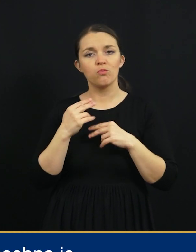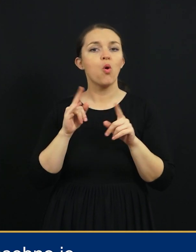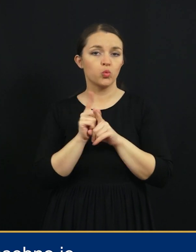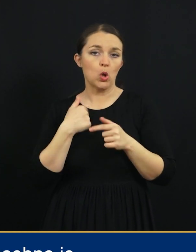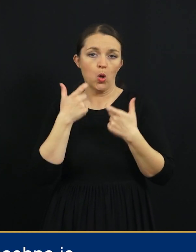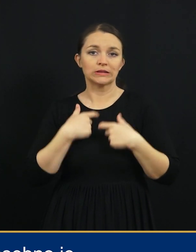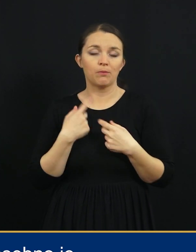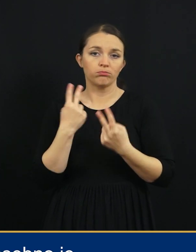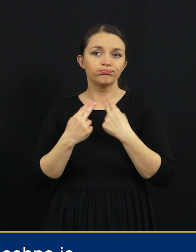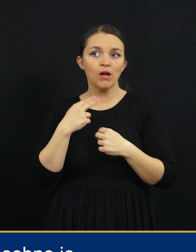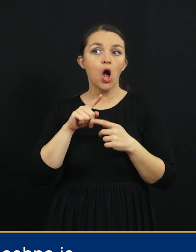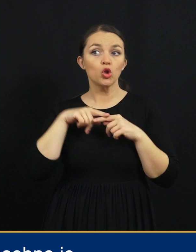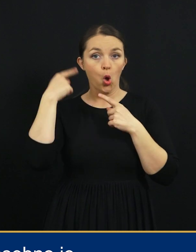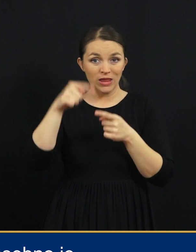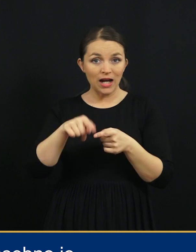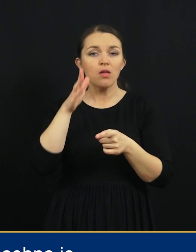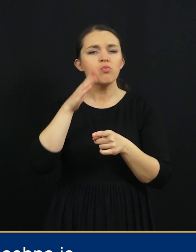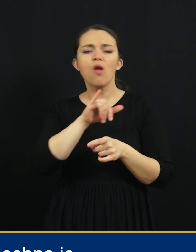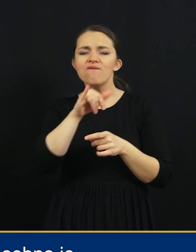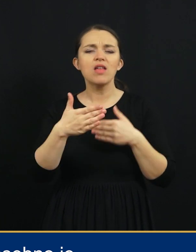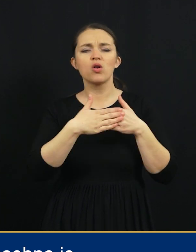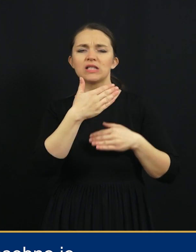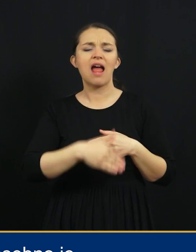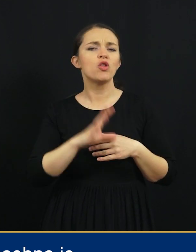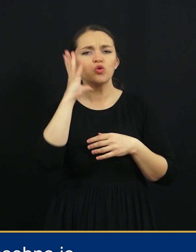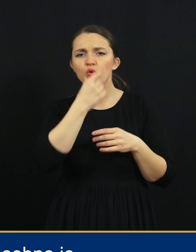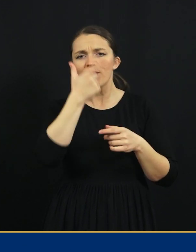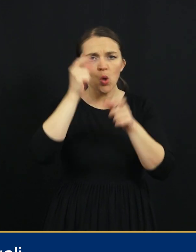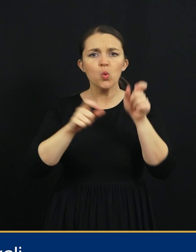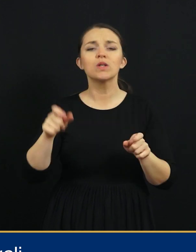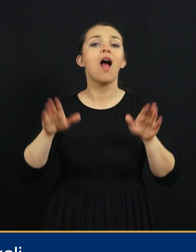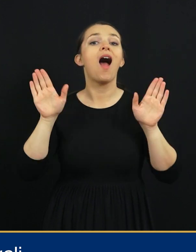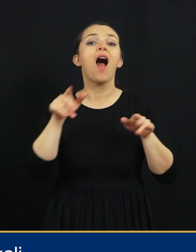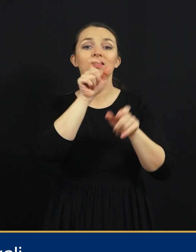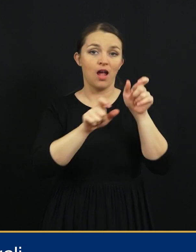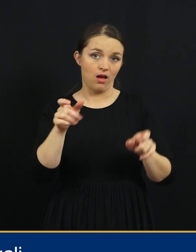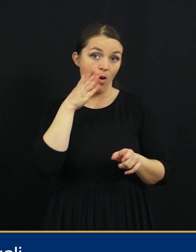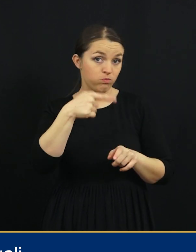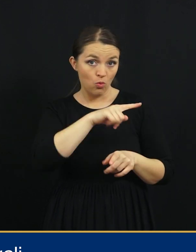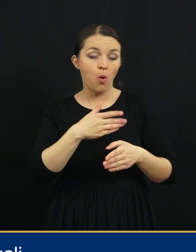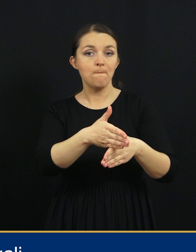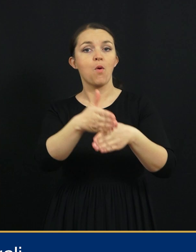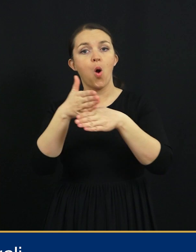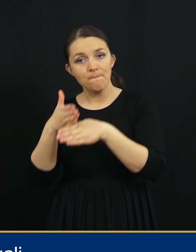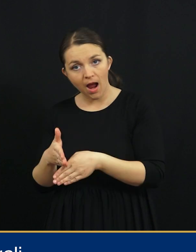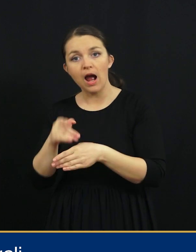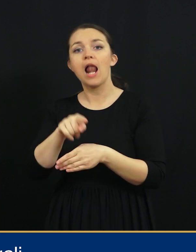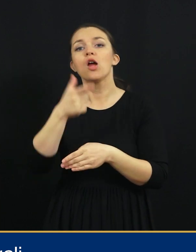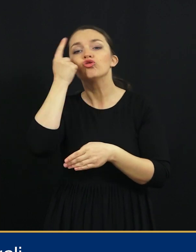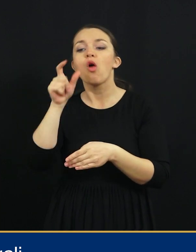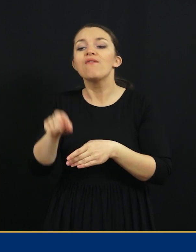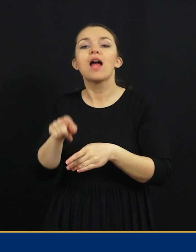je, da bodo dotlej ob nas vedno čudoviti ljudje, angeli, ki bodo pomagali človeku v